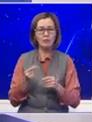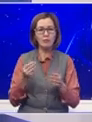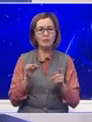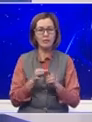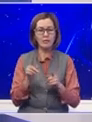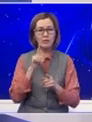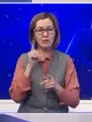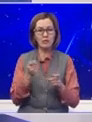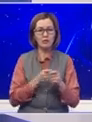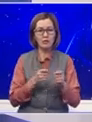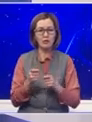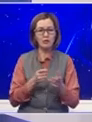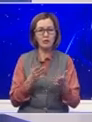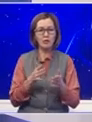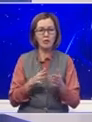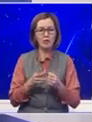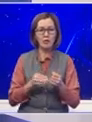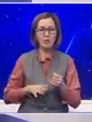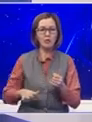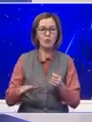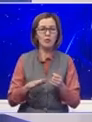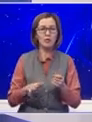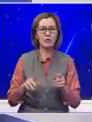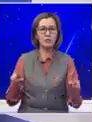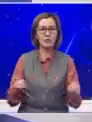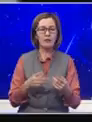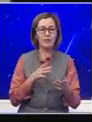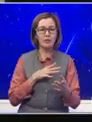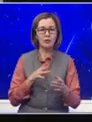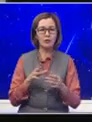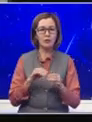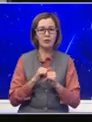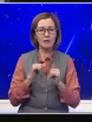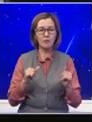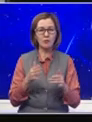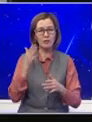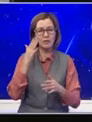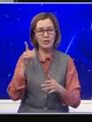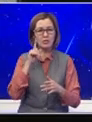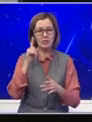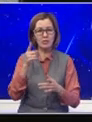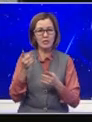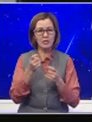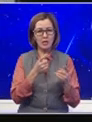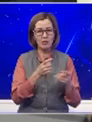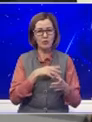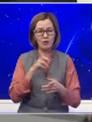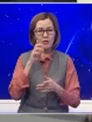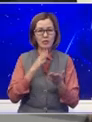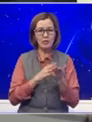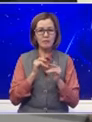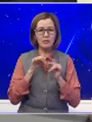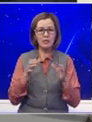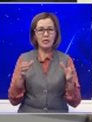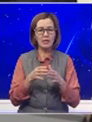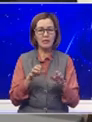жас басқарушылардың өңірлік пулдарын қалыптастыру, аймақты дамытуға талантты жастарды тарту. Ал мемлекеттік қызмет істері